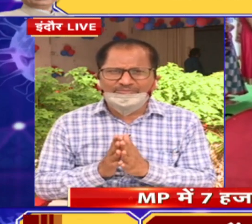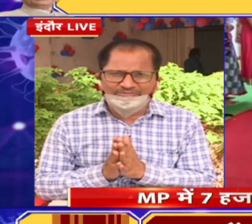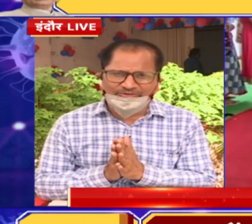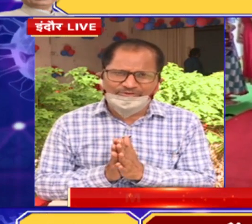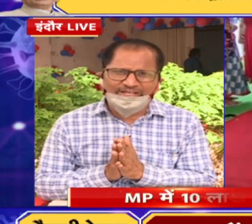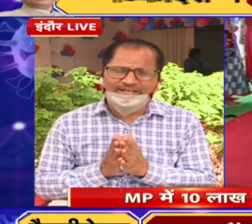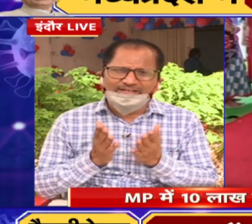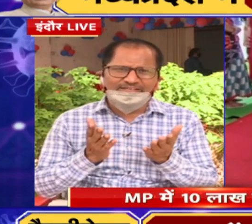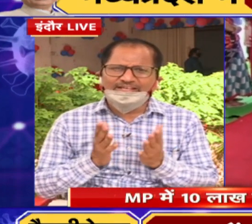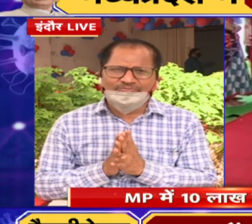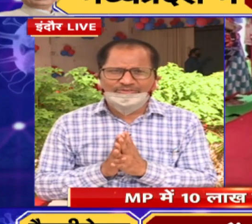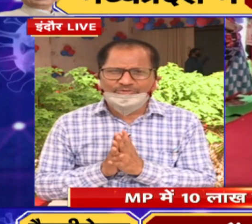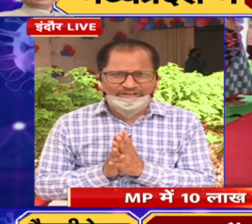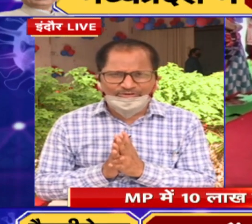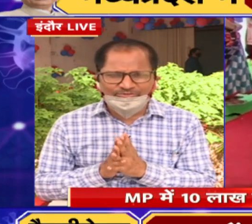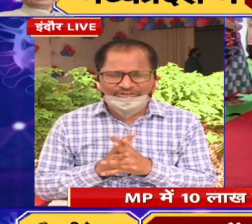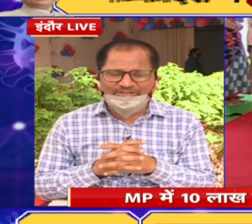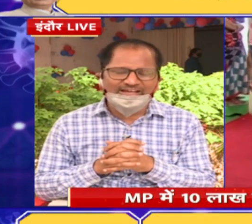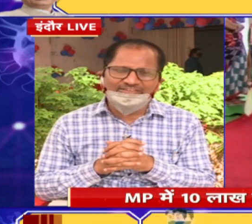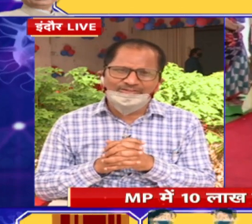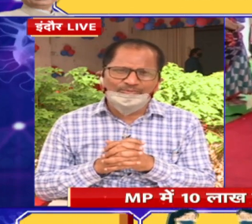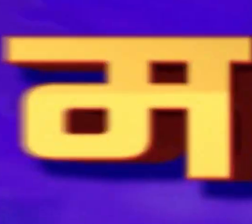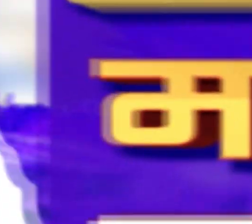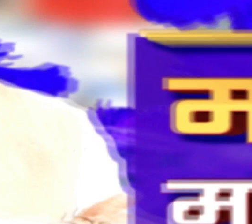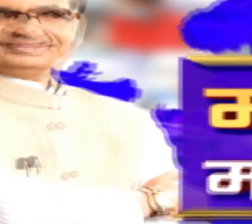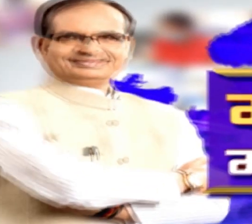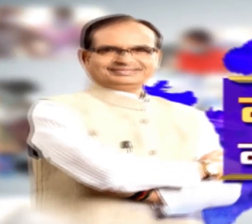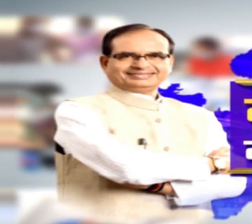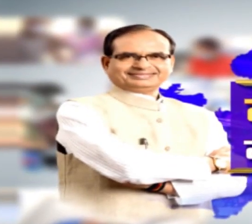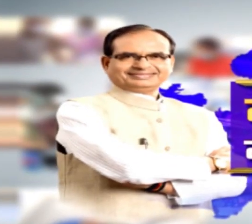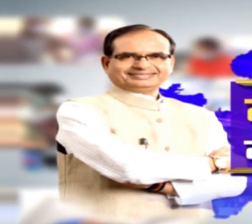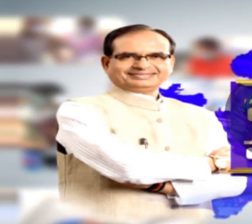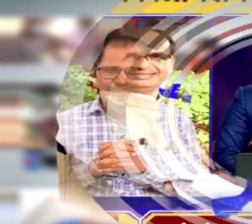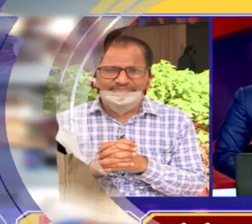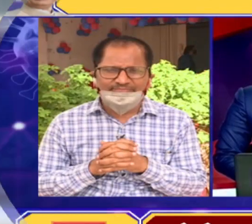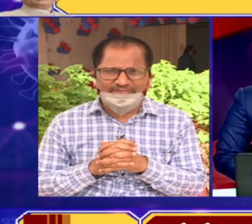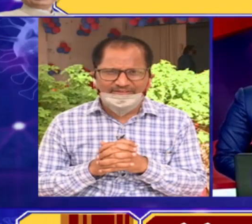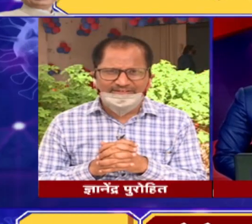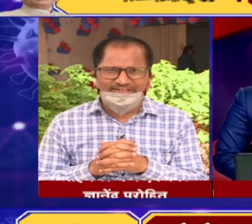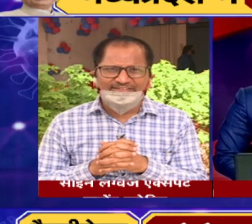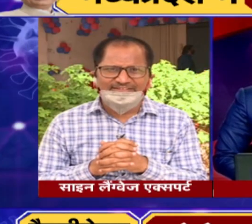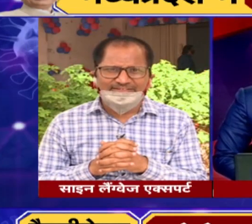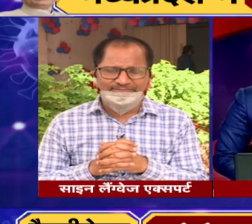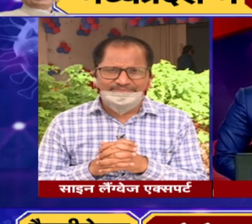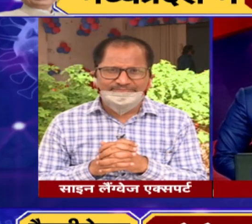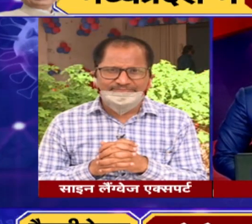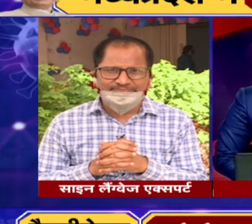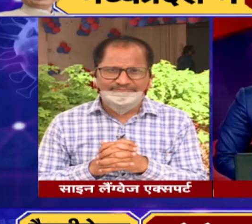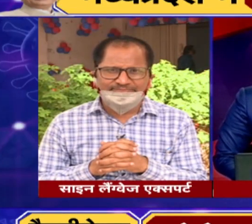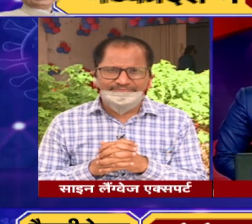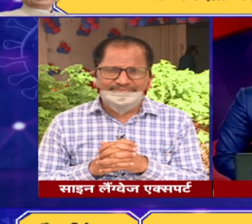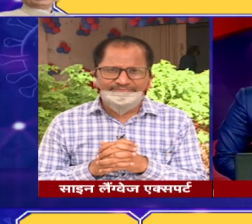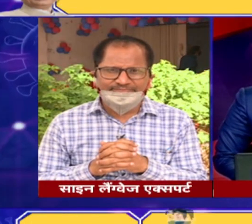हम फ्लोट करने में सफल हो जाएं, यही हमको सहयोग उनसे मिल जाए सर तो बहुत अच्छा होगा। मंत्री जी ने सुन लिया होगा शायद आपके रिक्वेस्ट को।